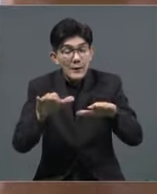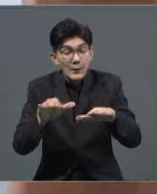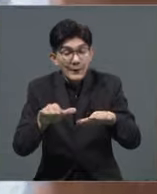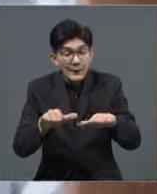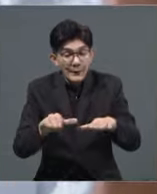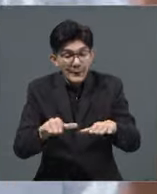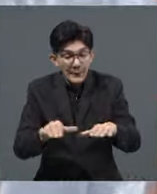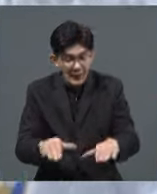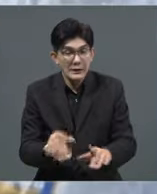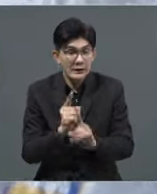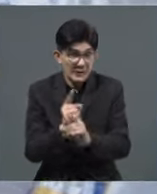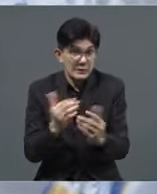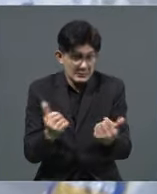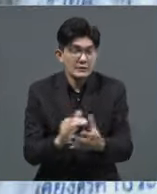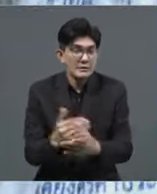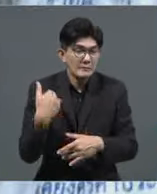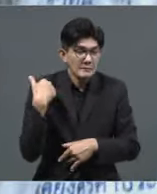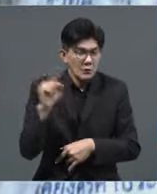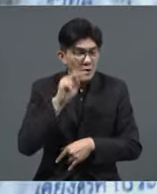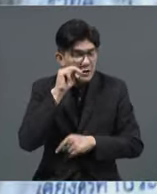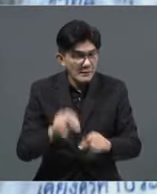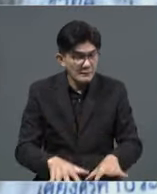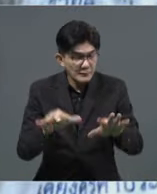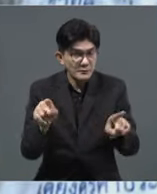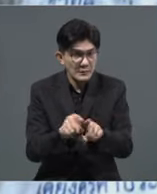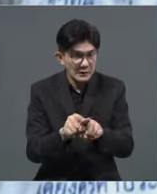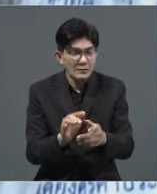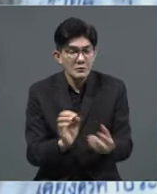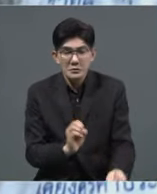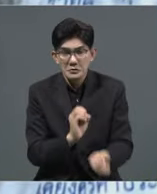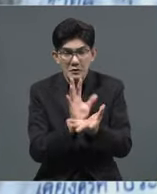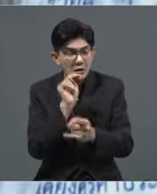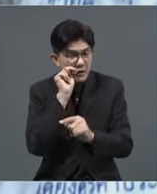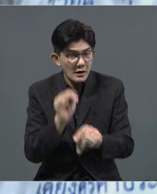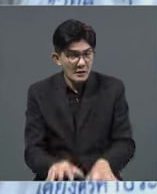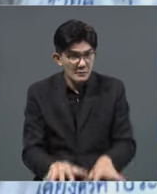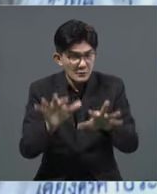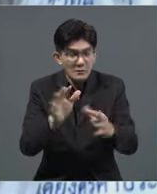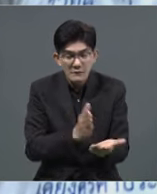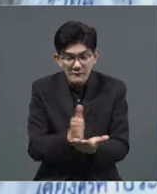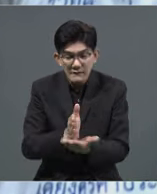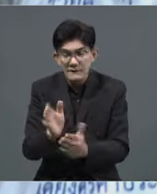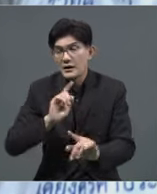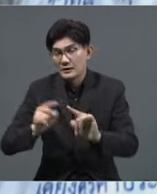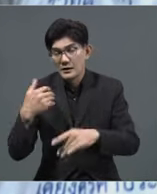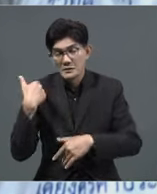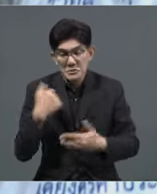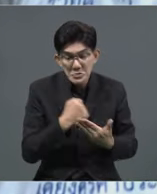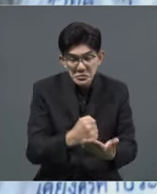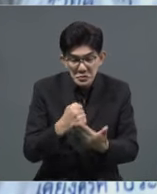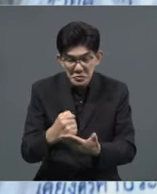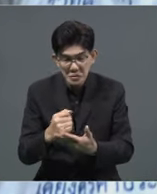ำดับแต่ก็ยังมีหลายพื้นที่ที่ยังมีน้ำท่วมขังแล้วก็ได้รับผลกระทบจากน้ำท่วมทุกภาคส่วนตอนนี้ก็ระดมกำลังเข้าไปช่วยเ